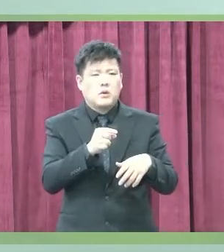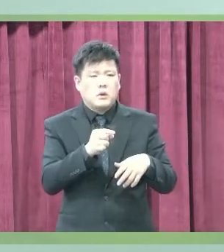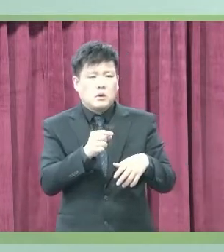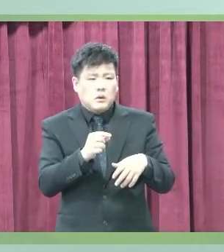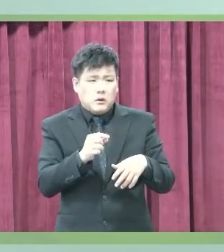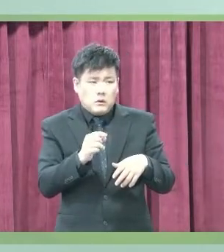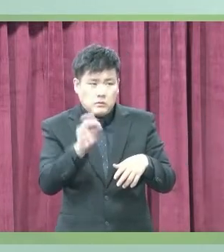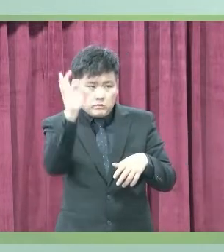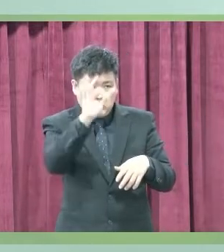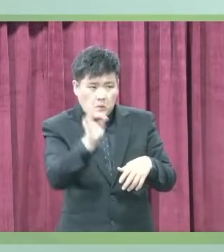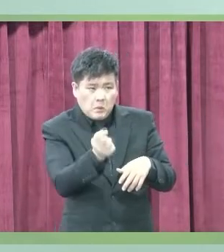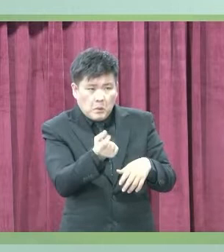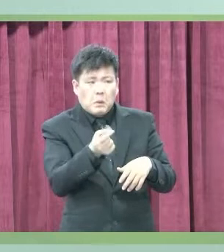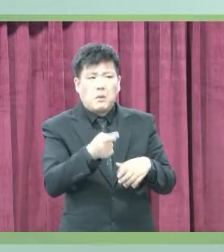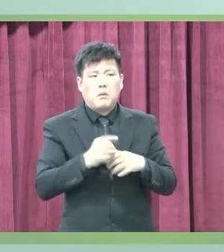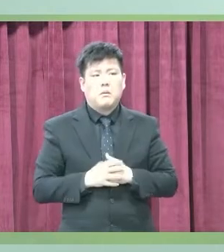있습니다.